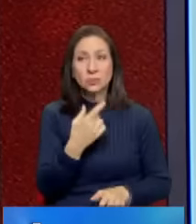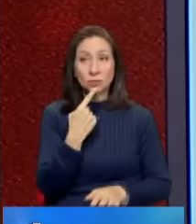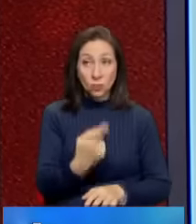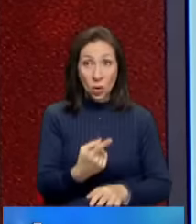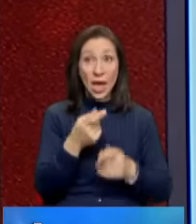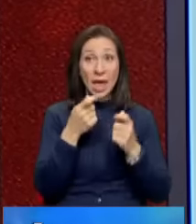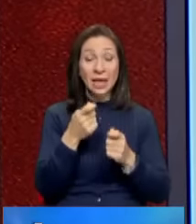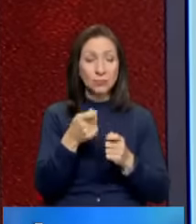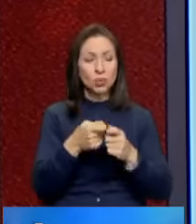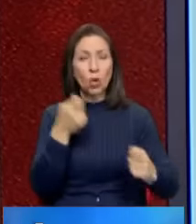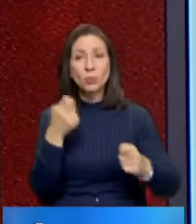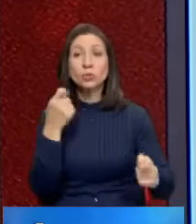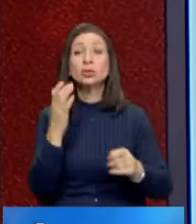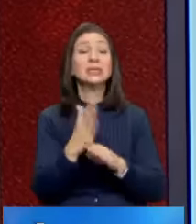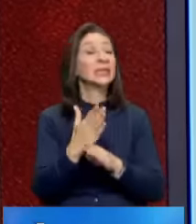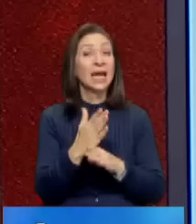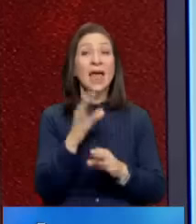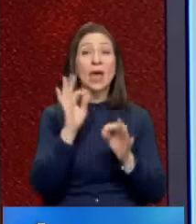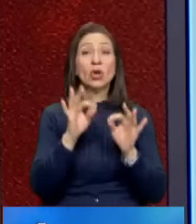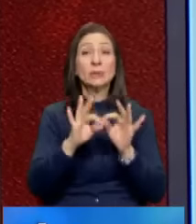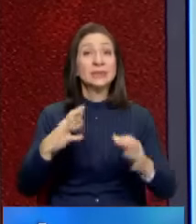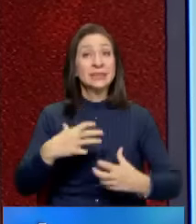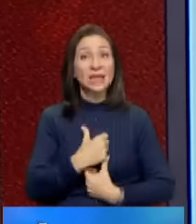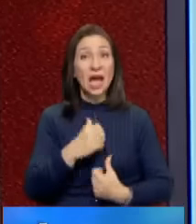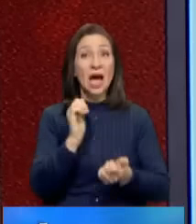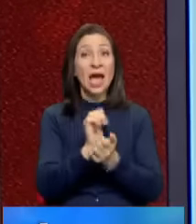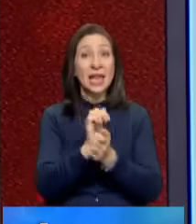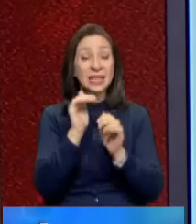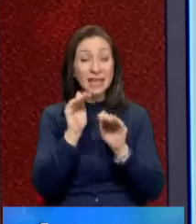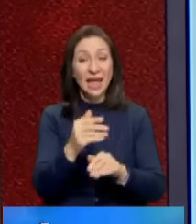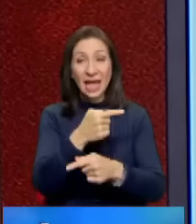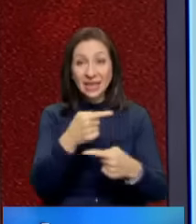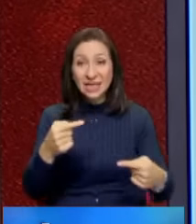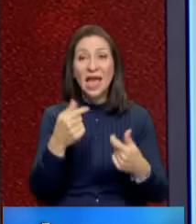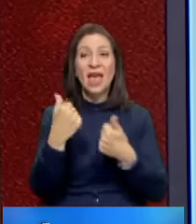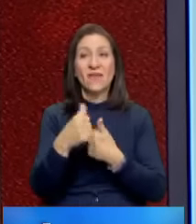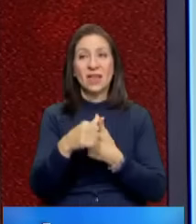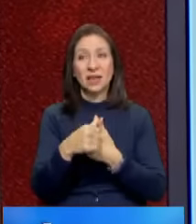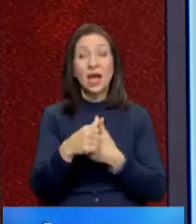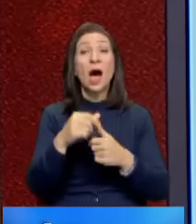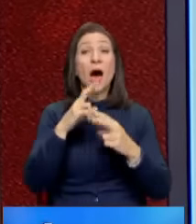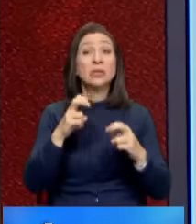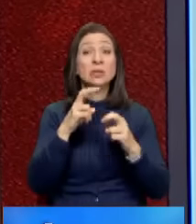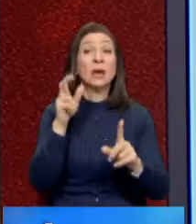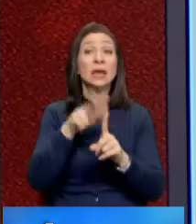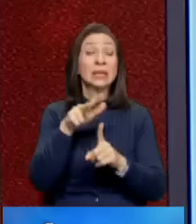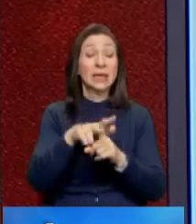etti. Eğitimden kopuş nedenleri içinde ekonomik sıkıntıları, aile desteğinin eksikliği ve evlilik izledi. Araştırmaya katılan gençler para